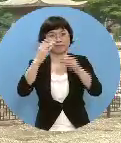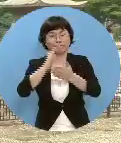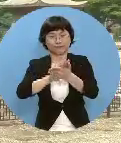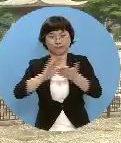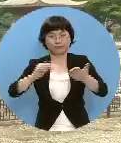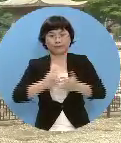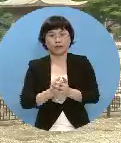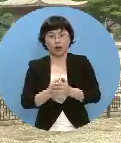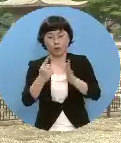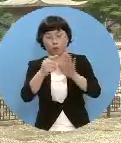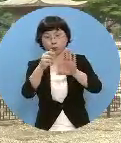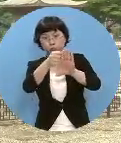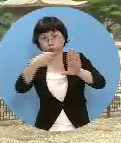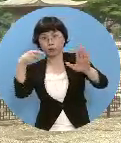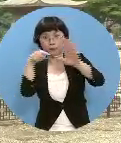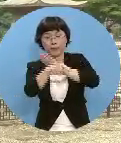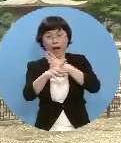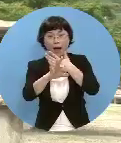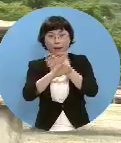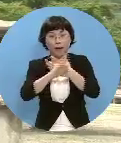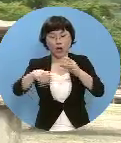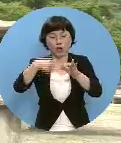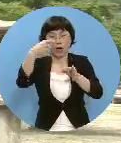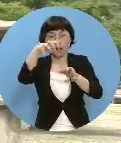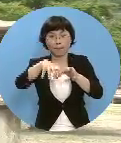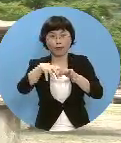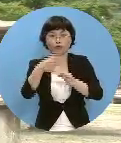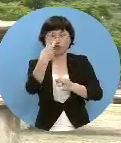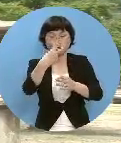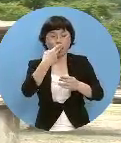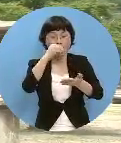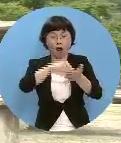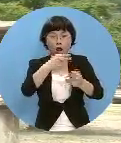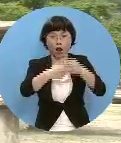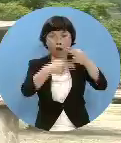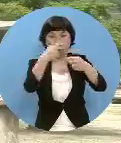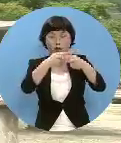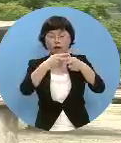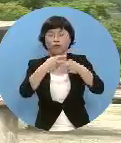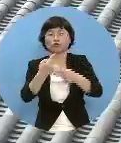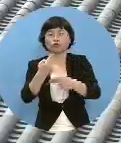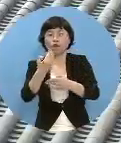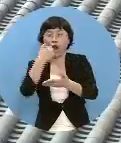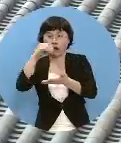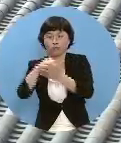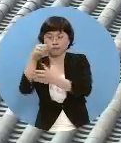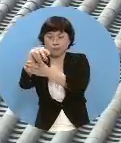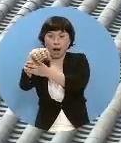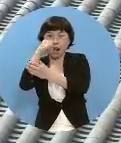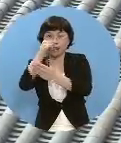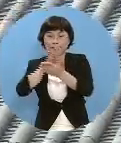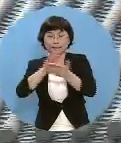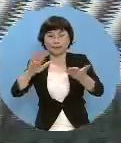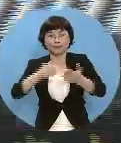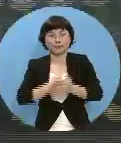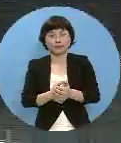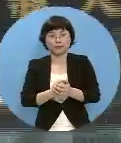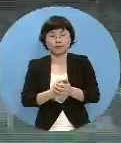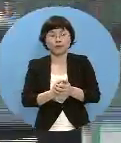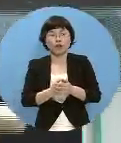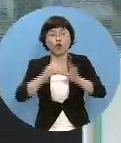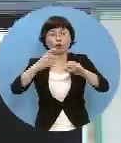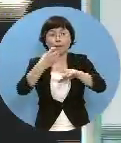경내로 들어서면 절 앞뜰에 두 개의 석탑과 석등이 나란히 서 있습니다. 국보